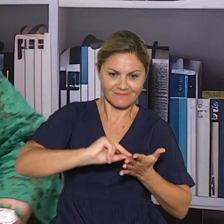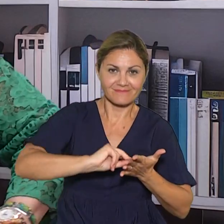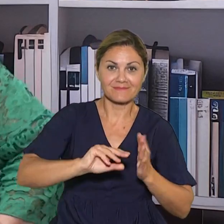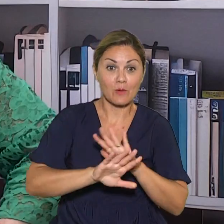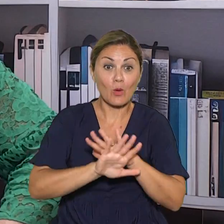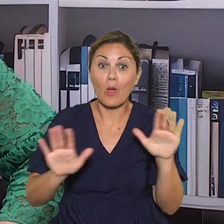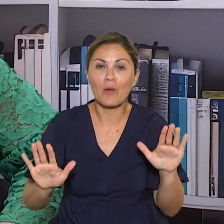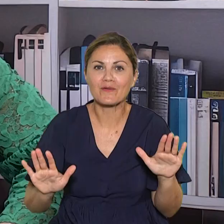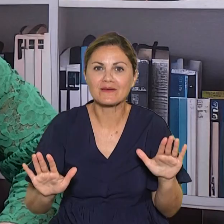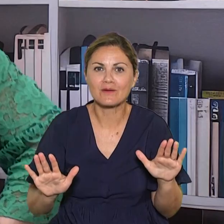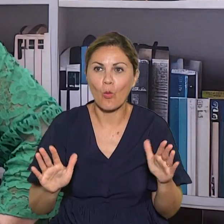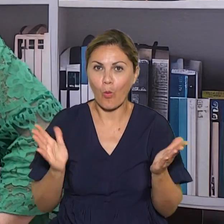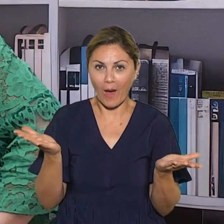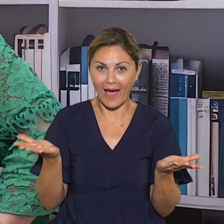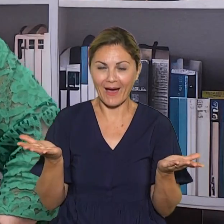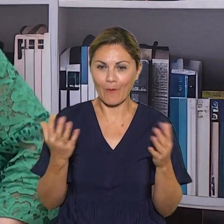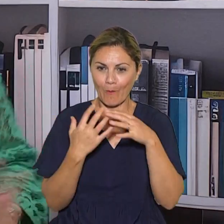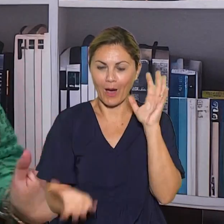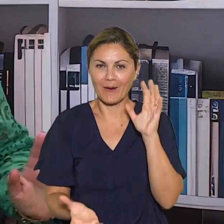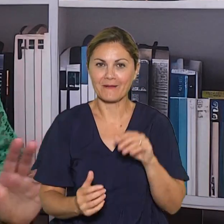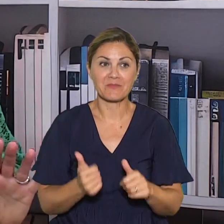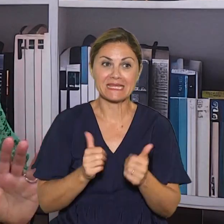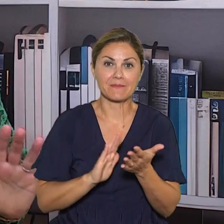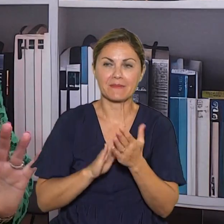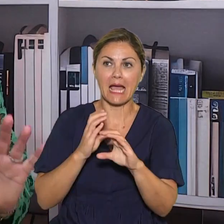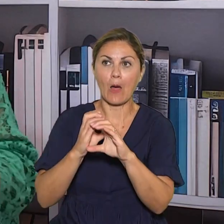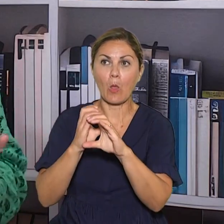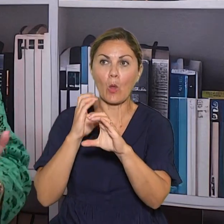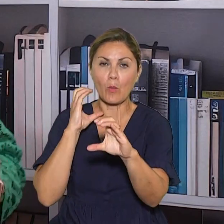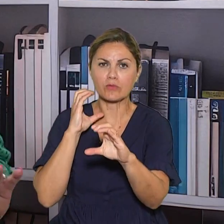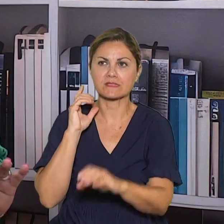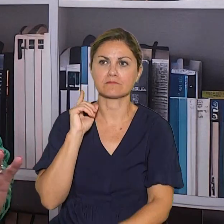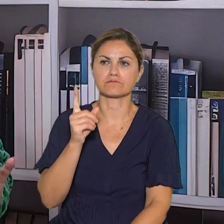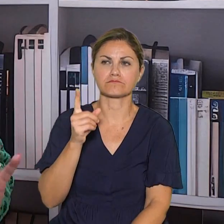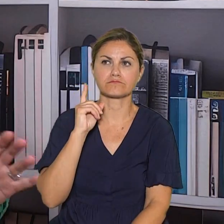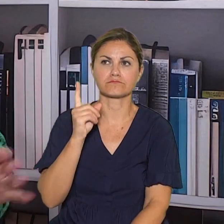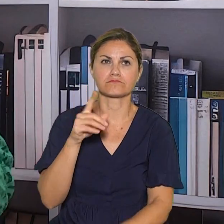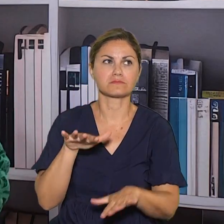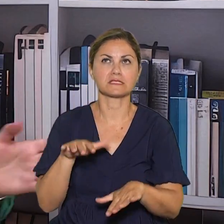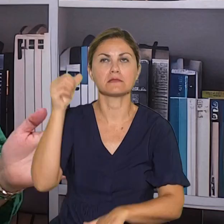odem. Fascinantno. 5 minuta u busu. U hodanju,